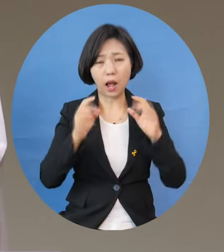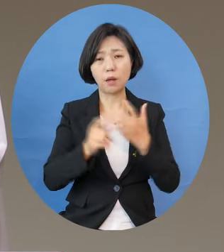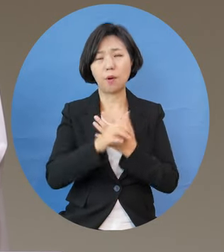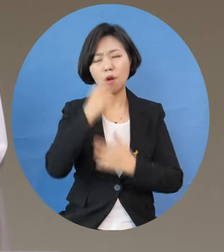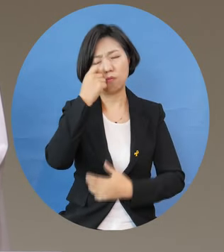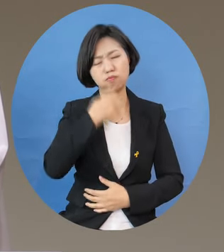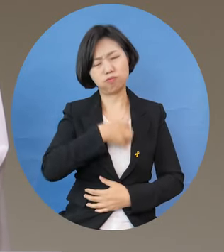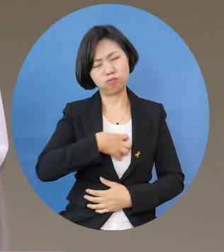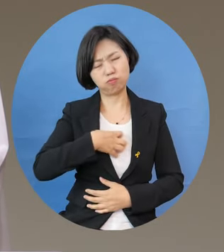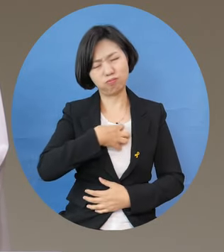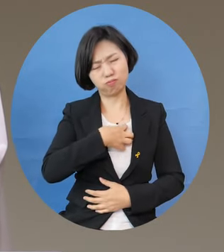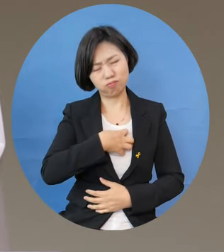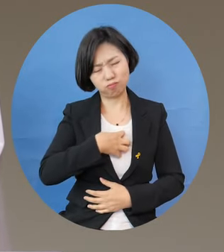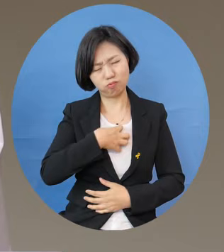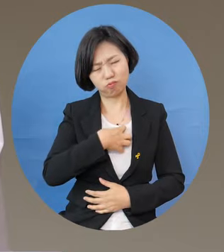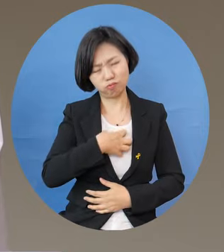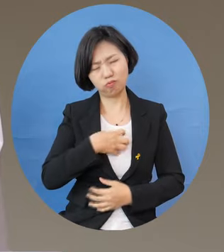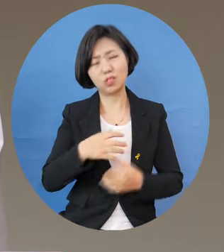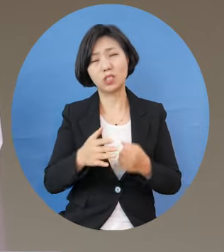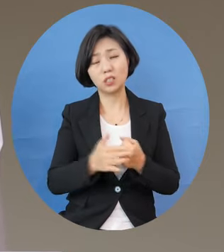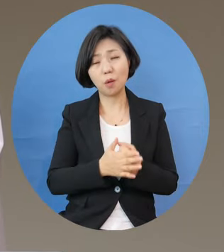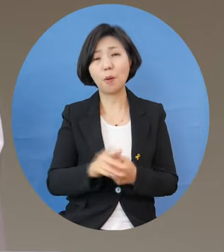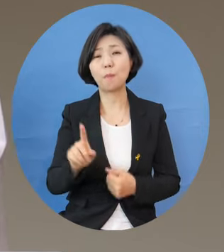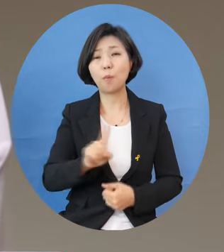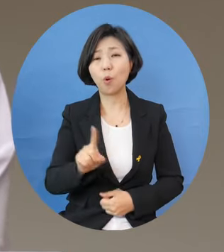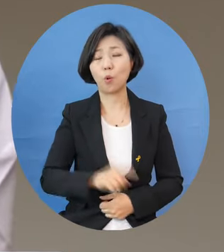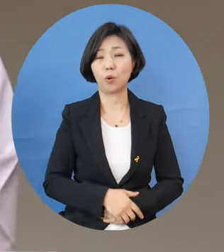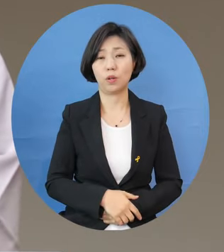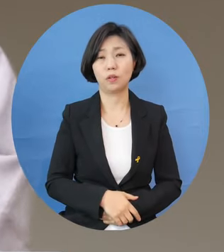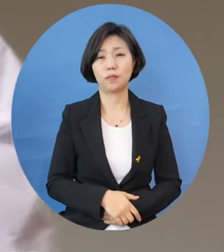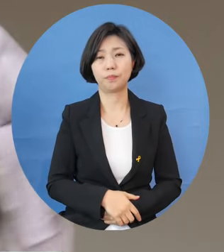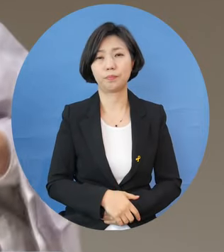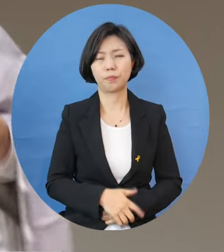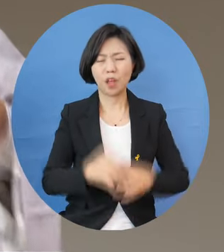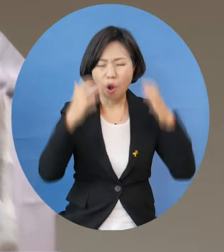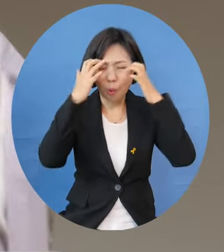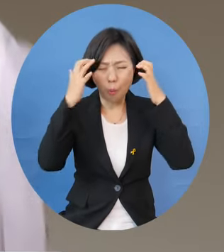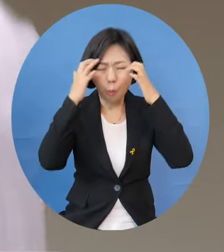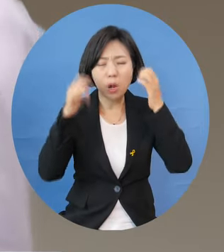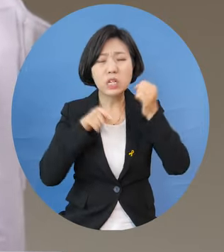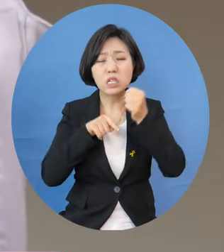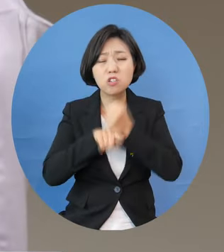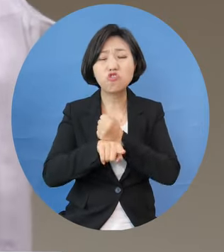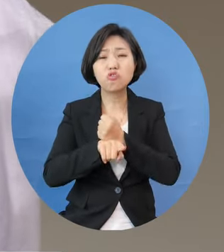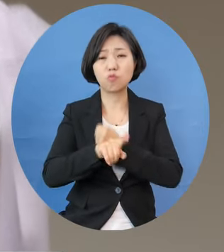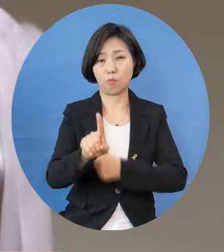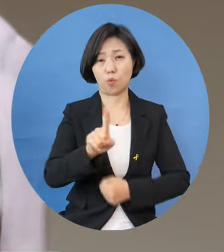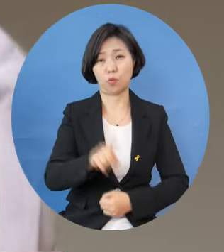괴로운가? 뭐가 지금 자기 괴로움의 요소예요?